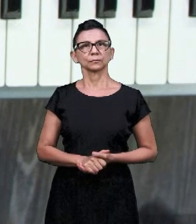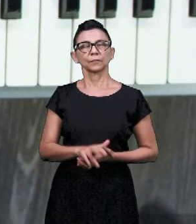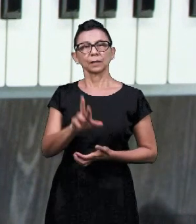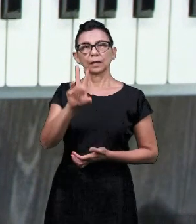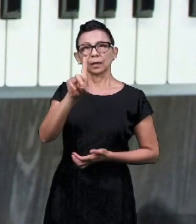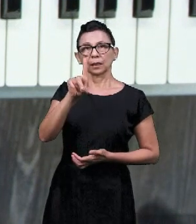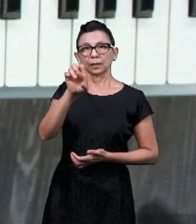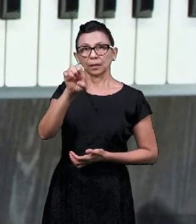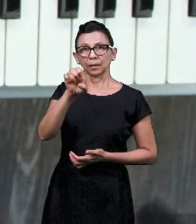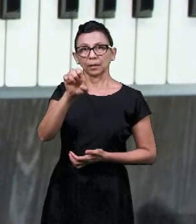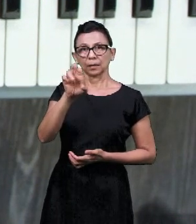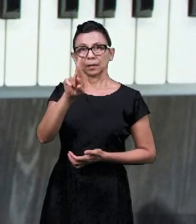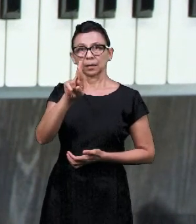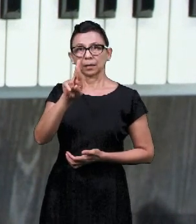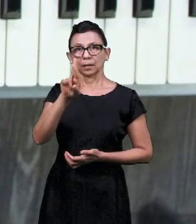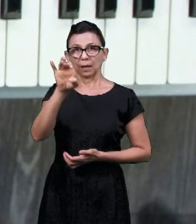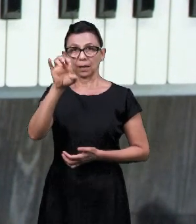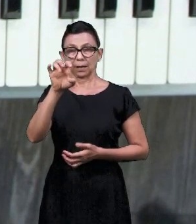maior.